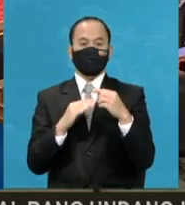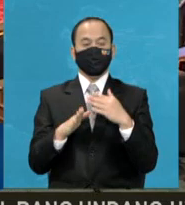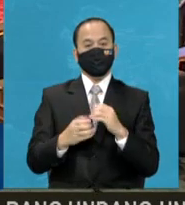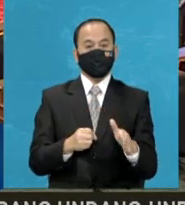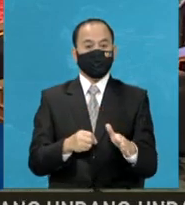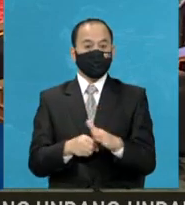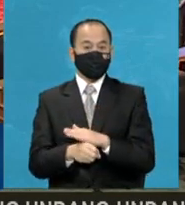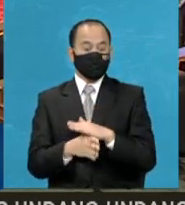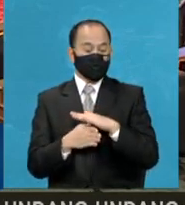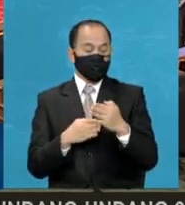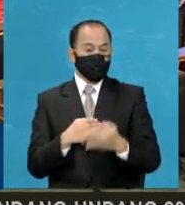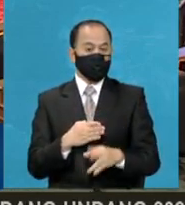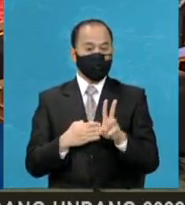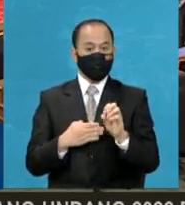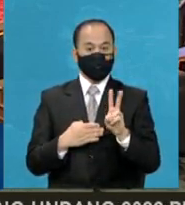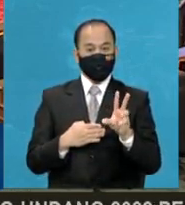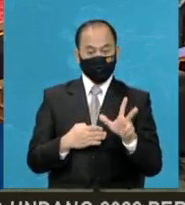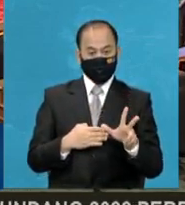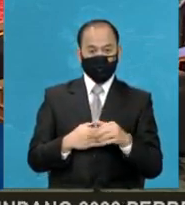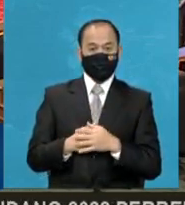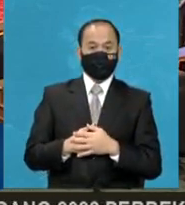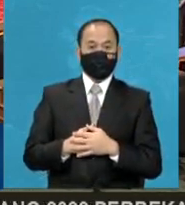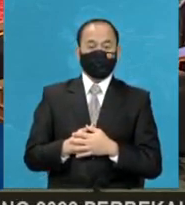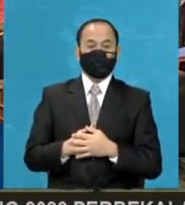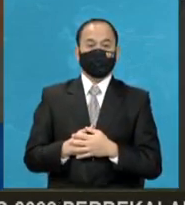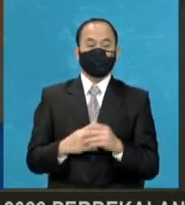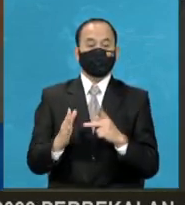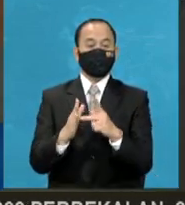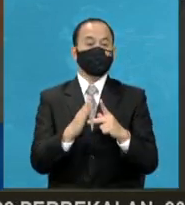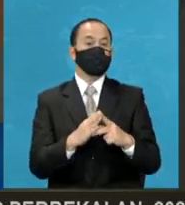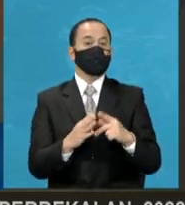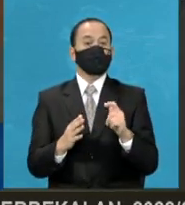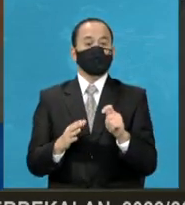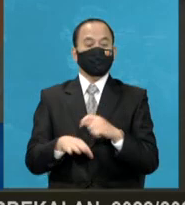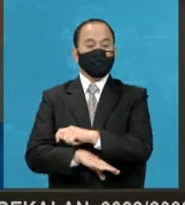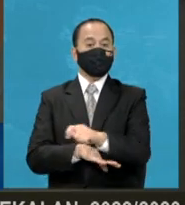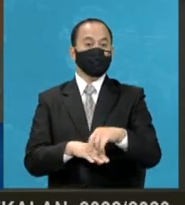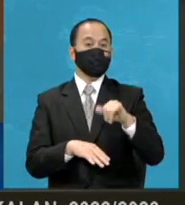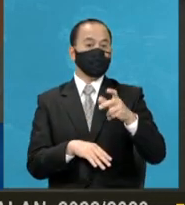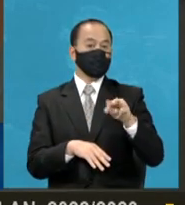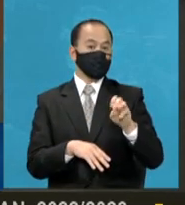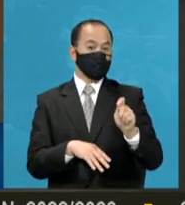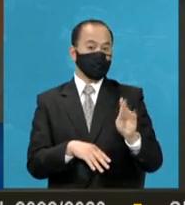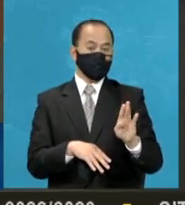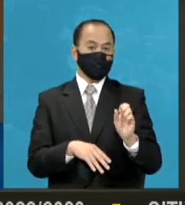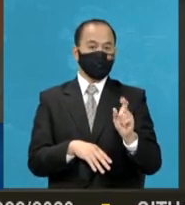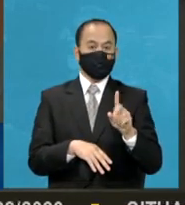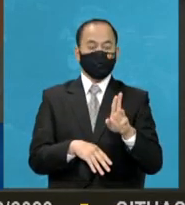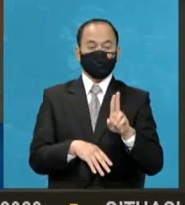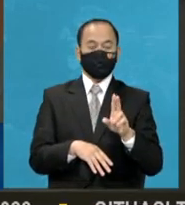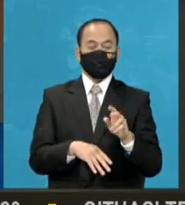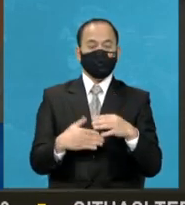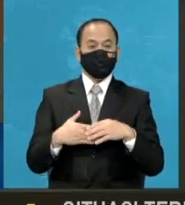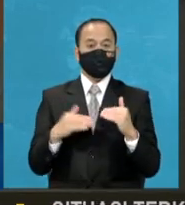2023 Project arvient Kampung Tanah jamboe sebanyak 750 buah rumah akan dibina